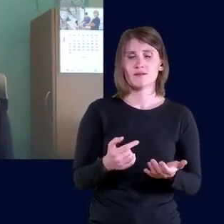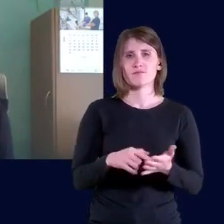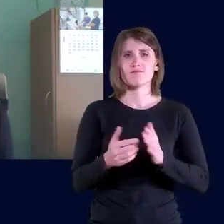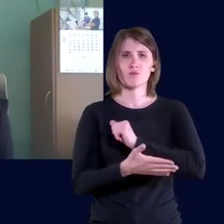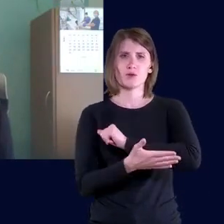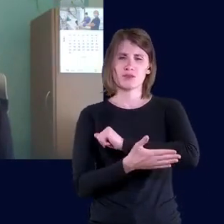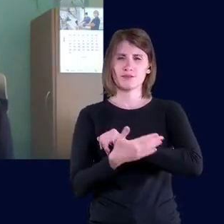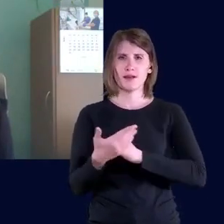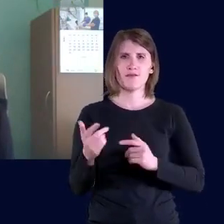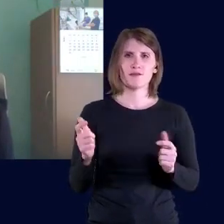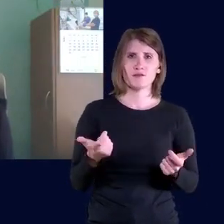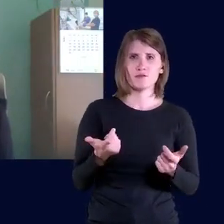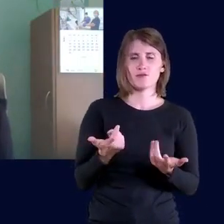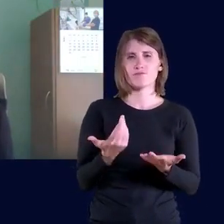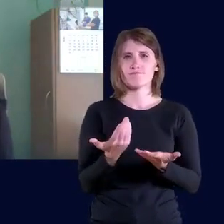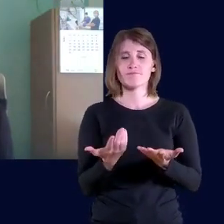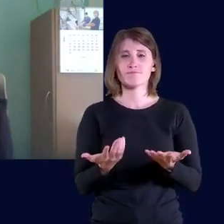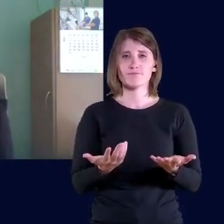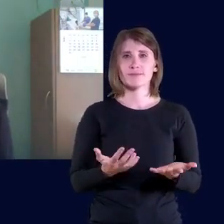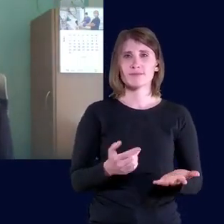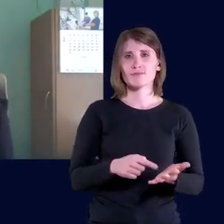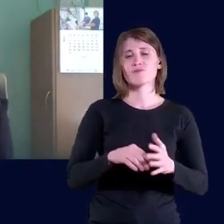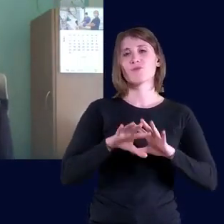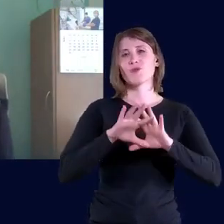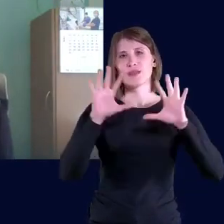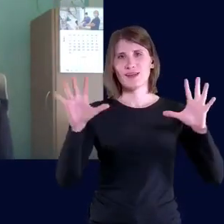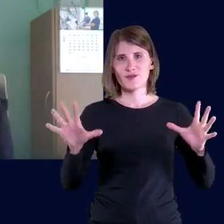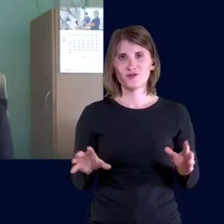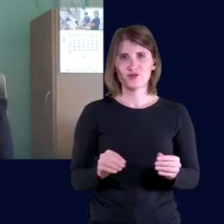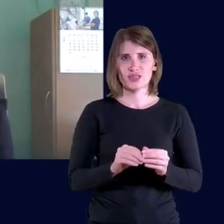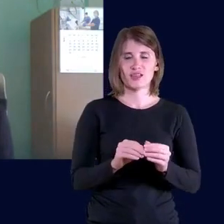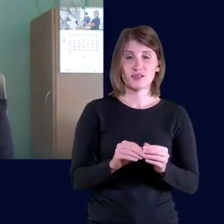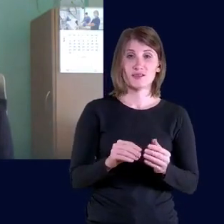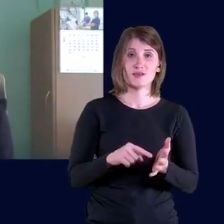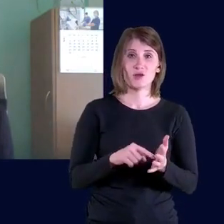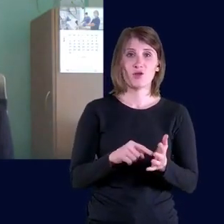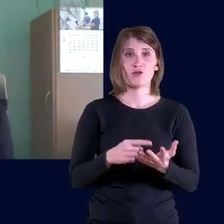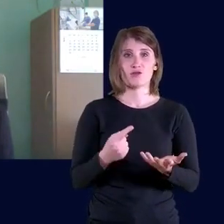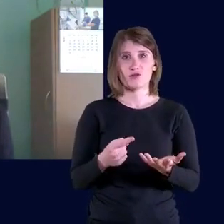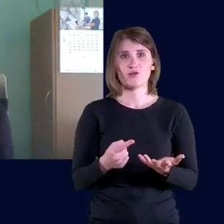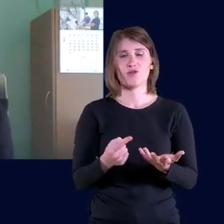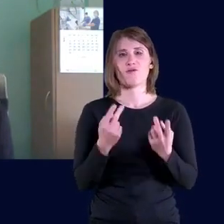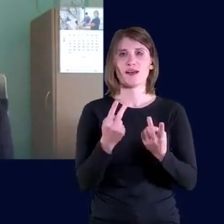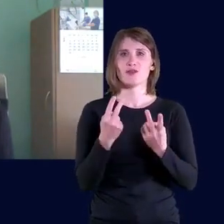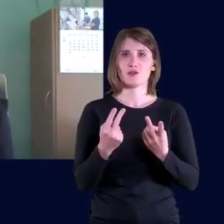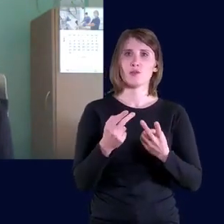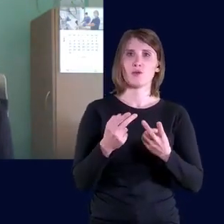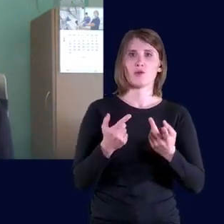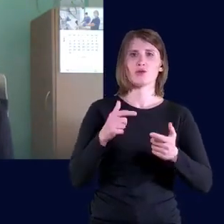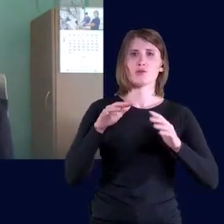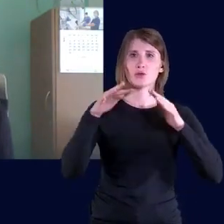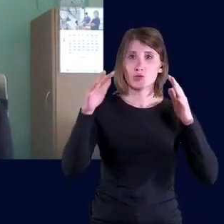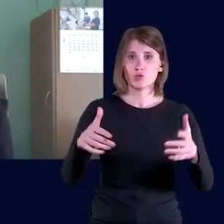wytycznych wszystko sprowadza się do tego żeby zmieścić się w czasie